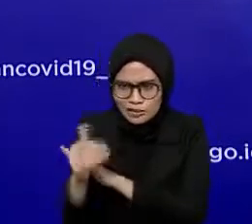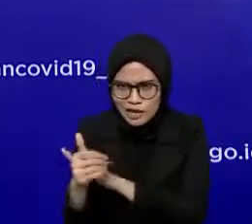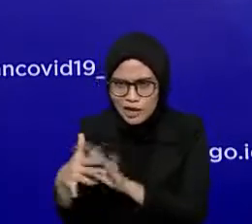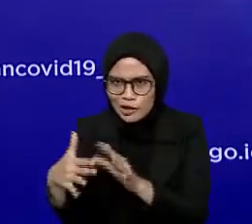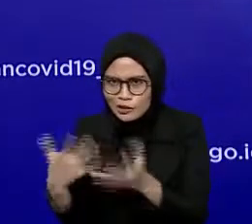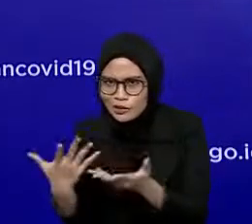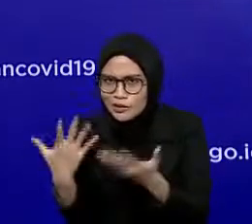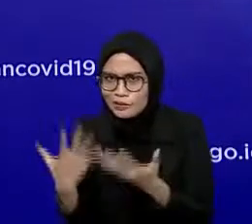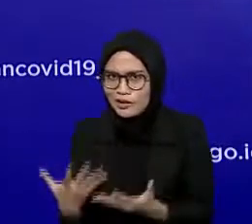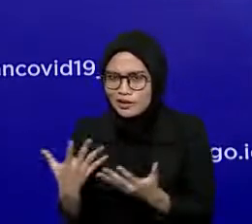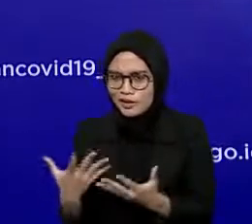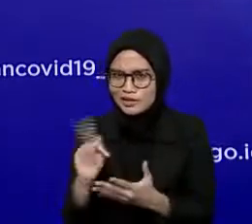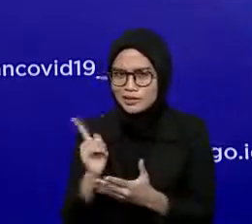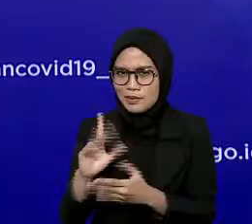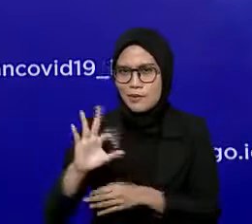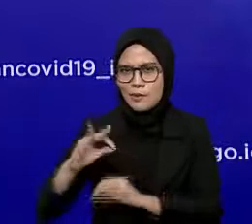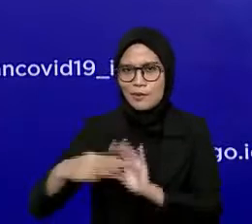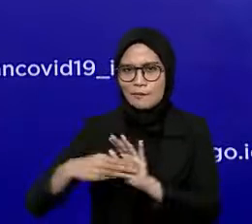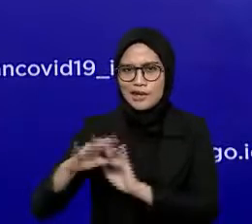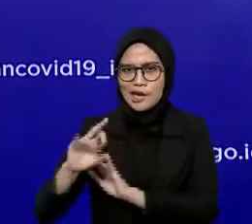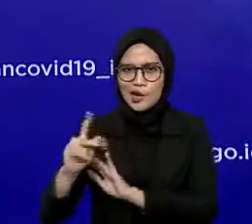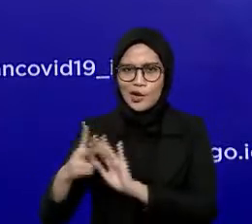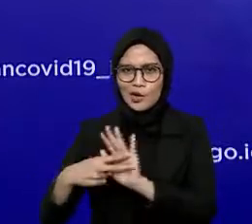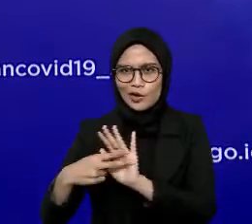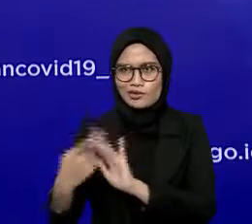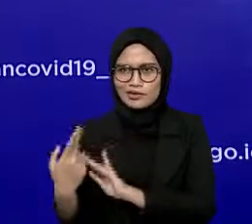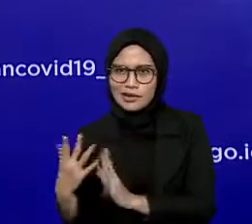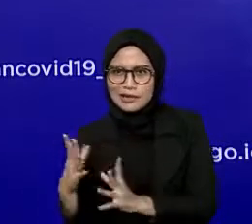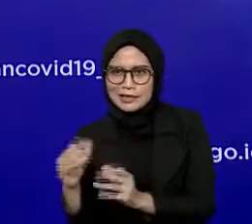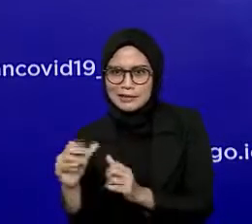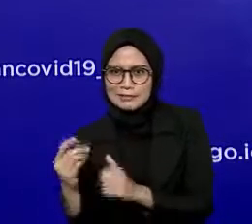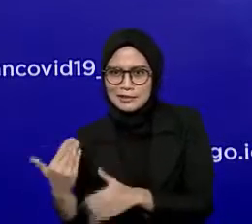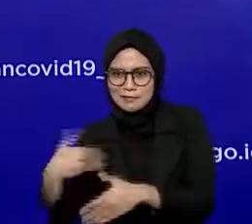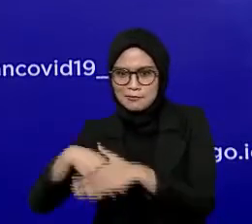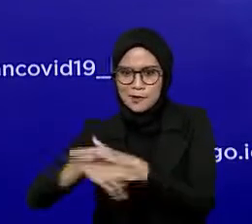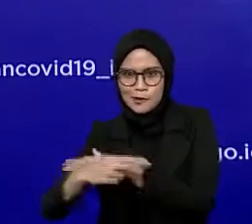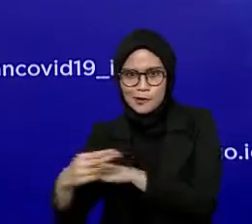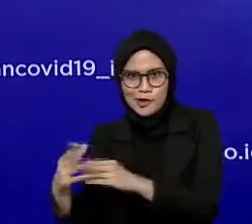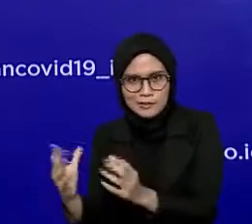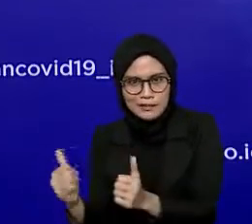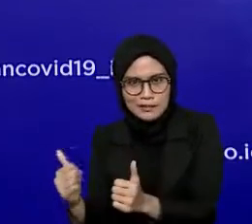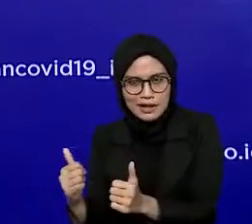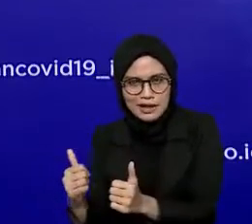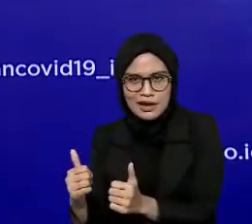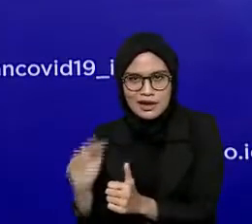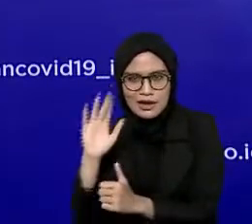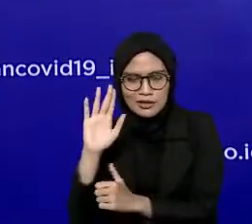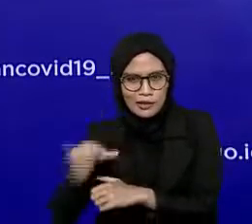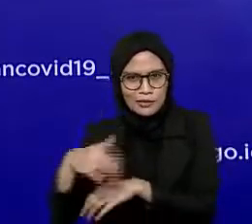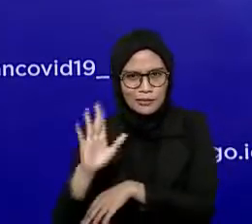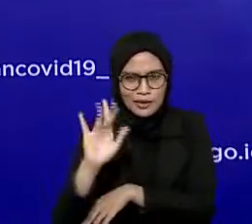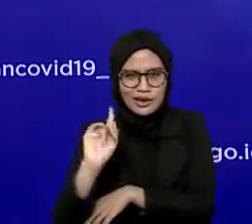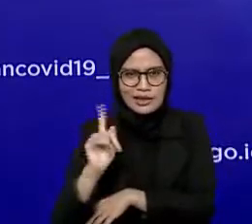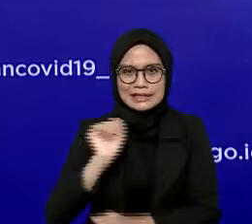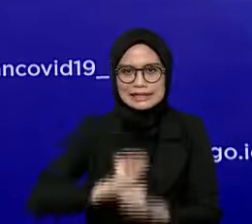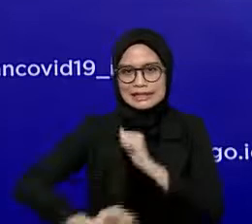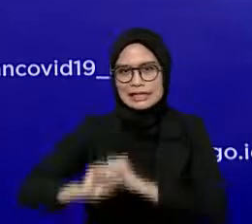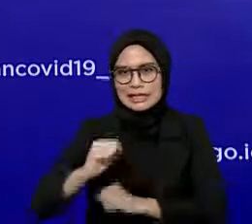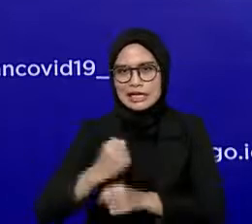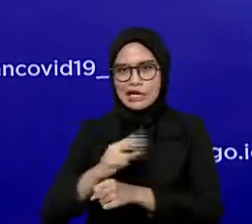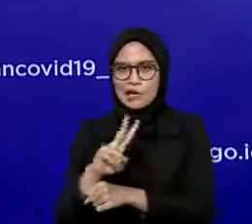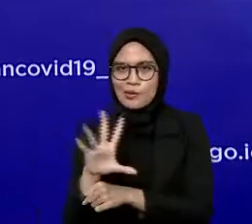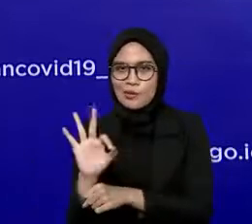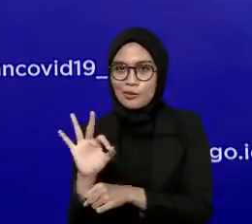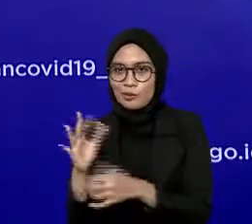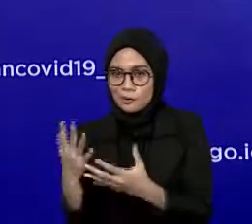masih waspada dengan varian Omikron dan sedang bersiap menyambut rangkaian kegiatan presidensi G20 tahun depan? Terima kasih. Terima kasih